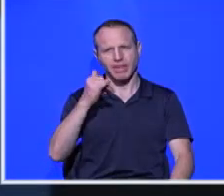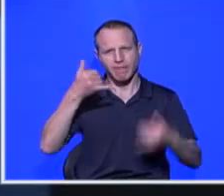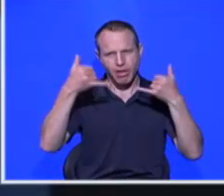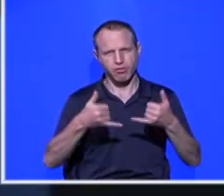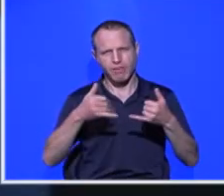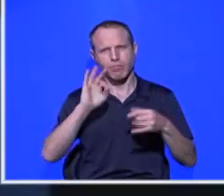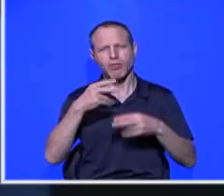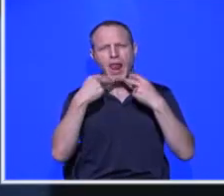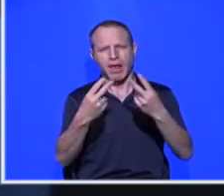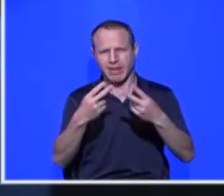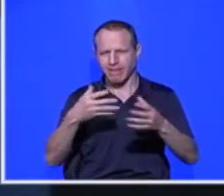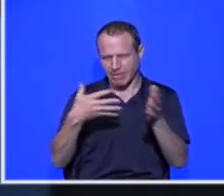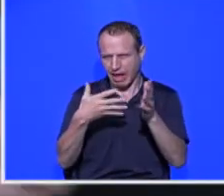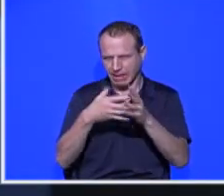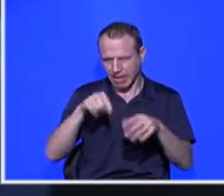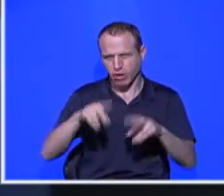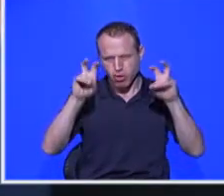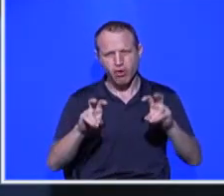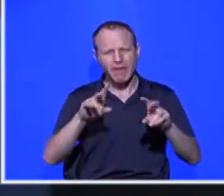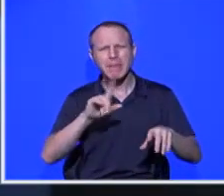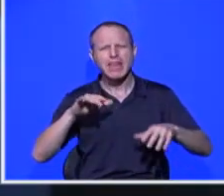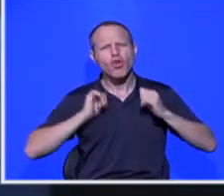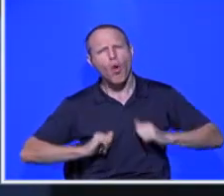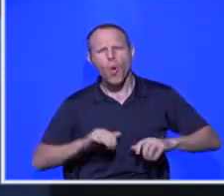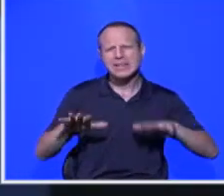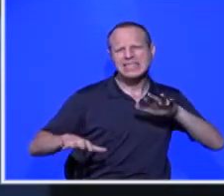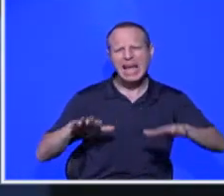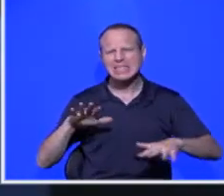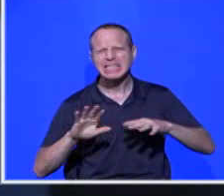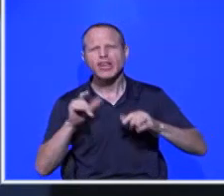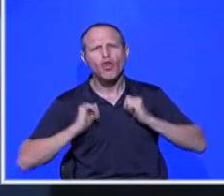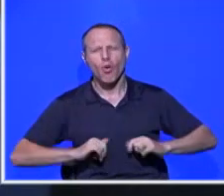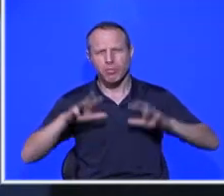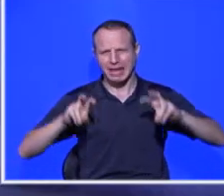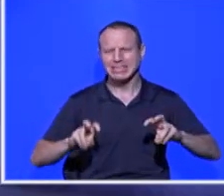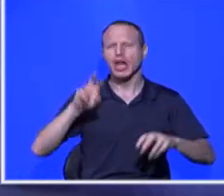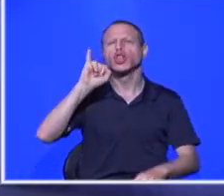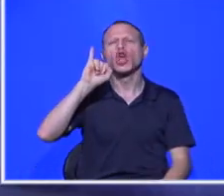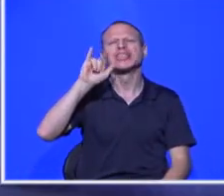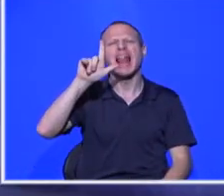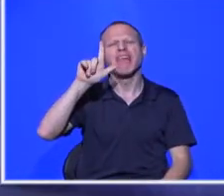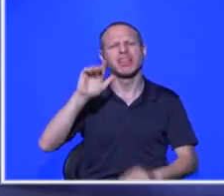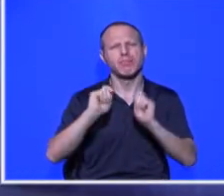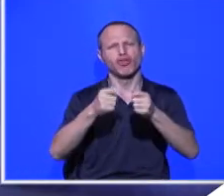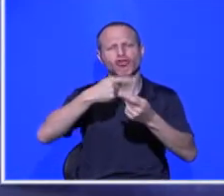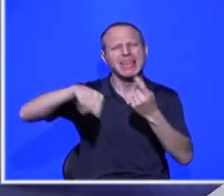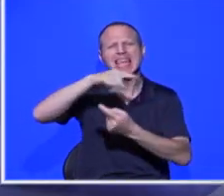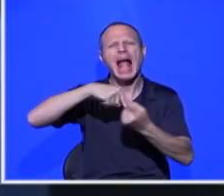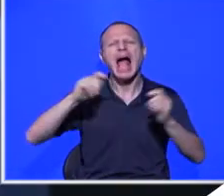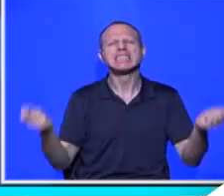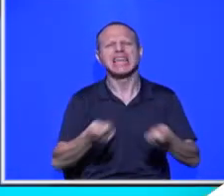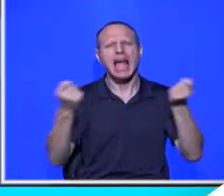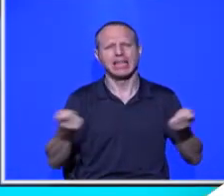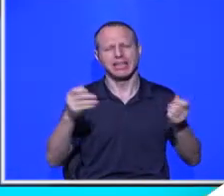וכעת, כדי להגיב על התחקיר הזה, יושב כבר באי נוחות, זז באי נוחות בכיסא, יוסי לוי מגיש כיכר שכיר, כמובן, שהערב